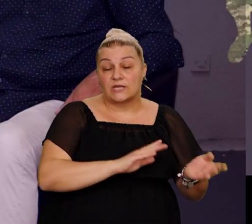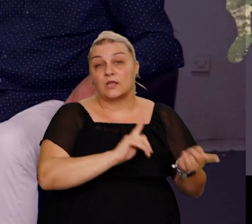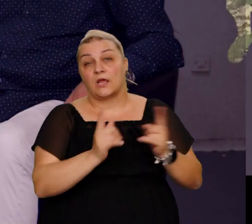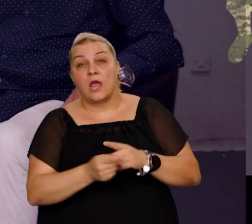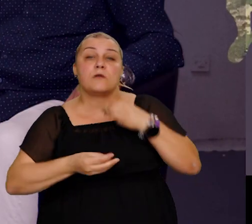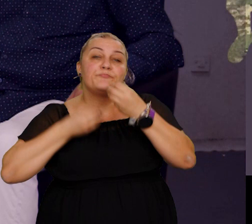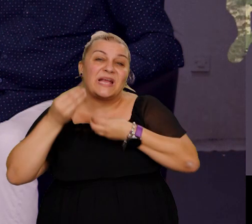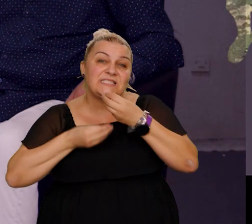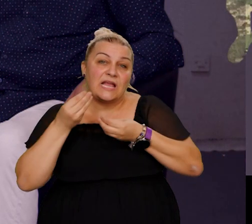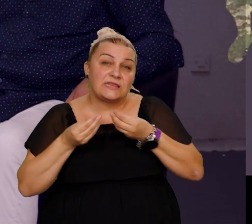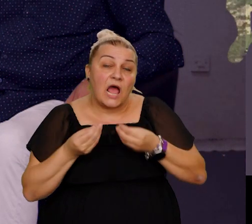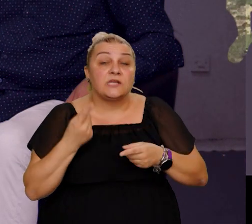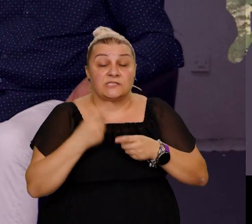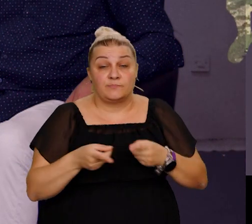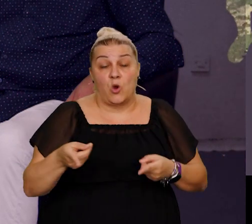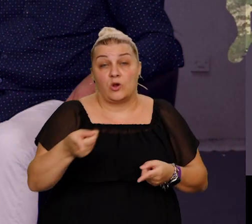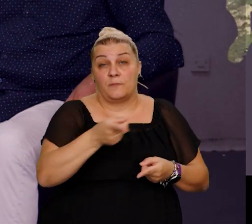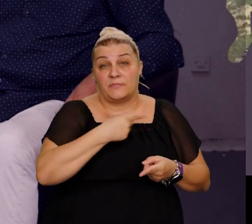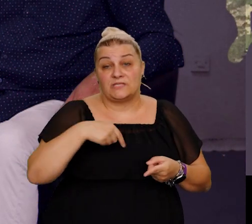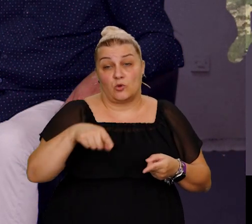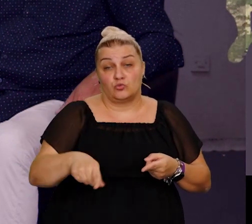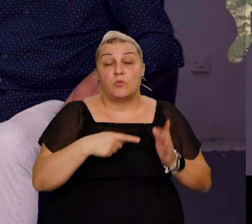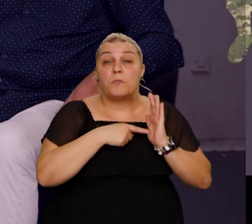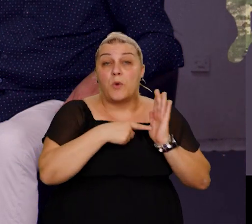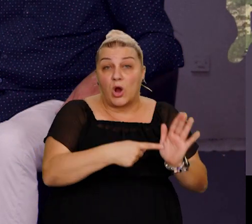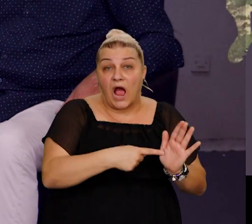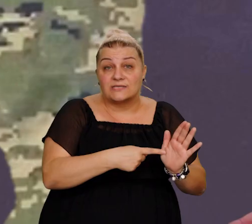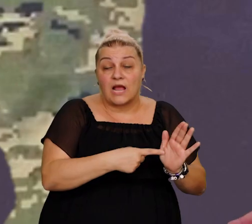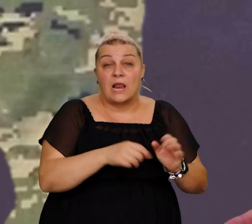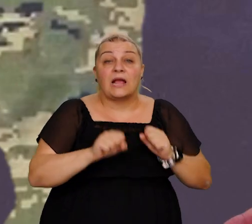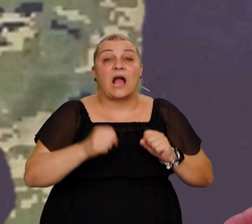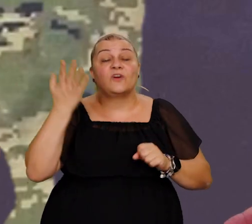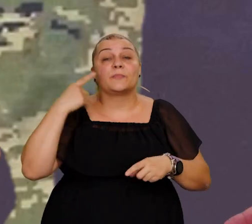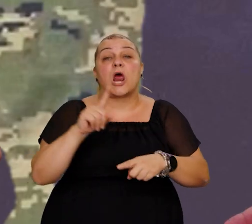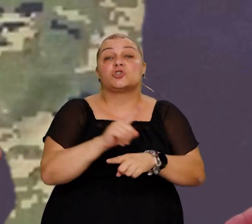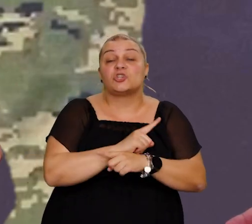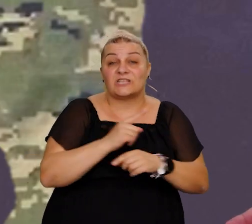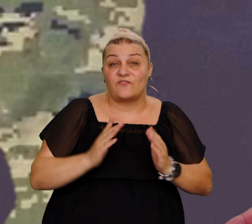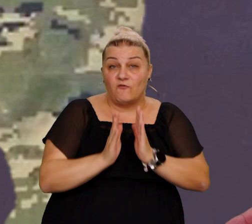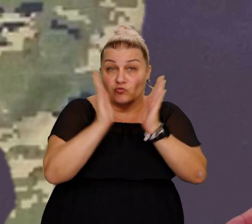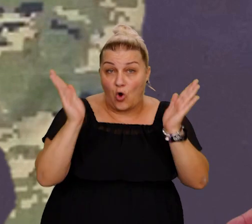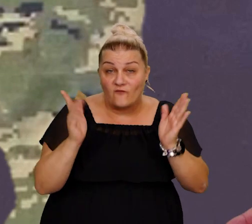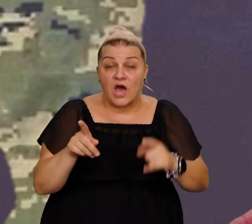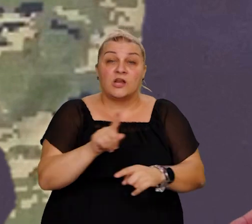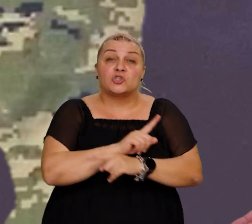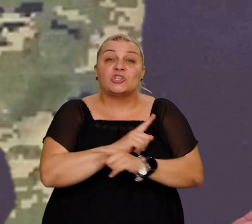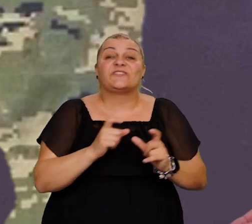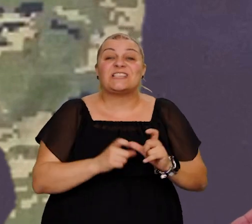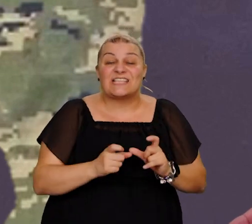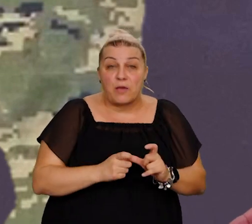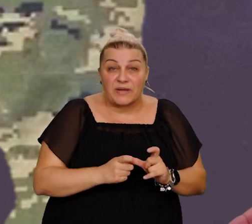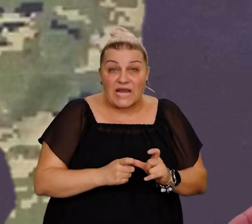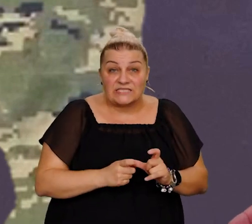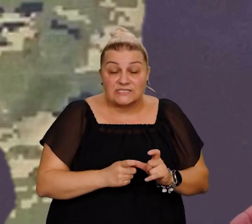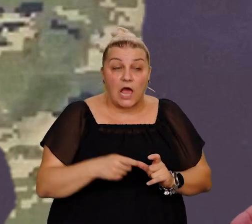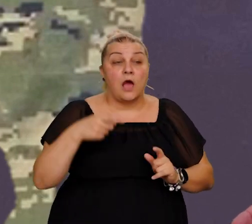i prigodna besjeda, gdje bi mi ukazali na žrtvu Vukovara, na žrtvu Srebrenice.